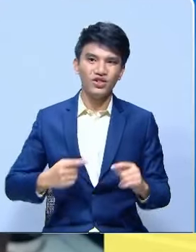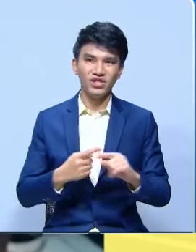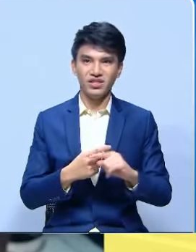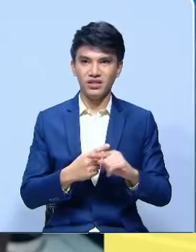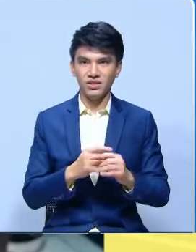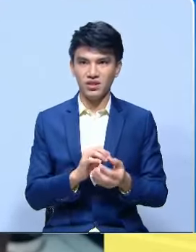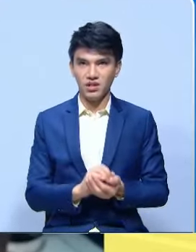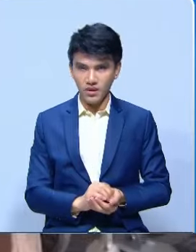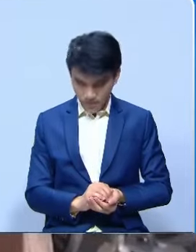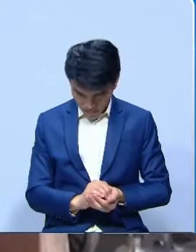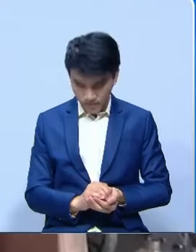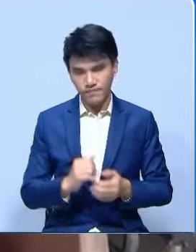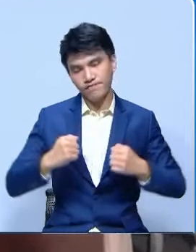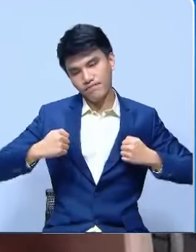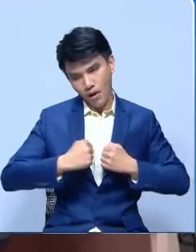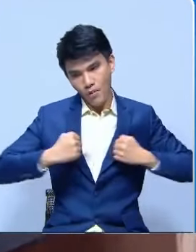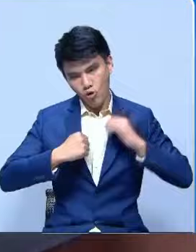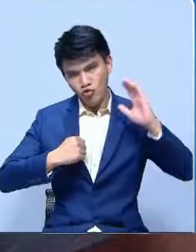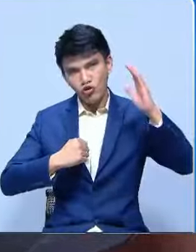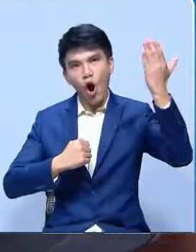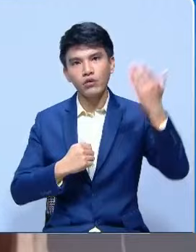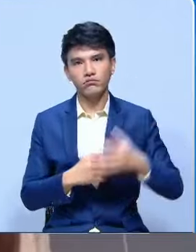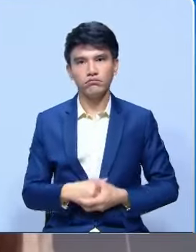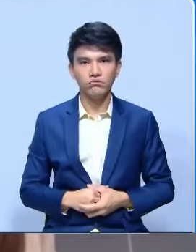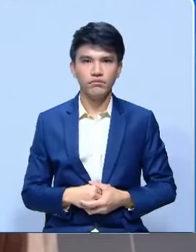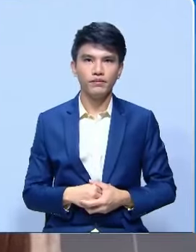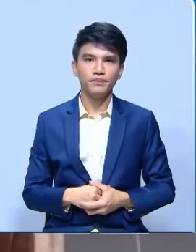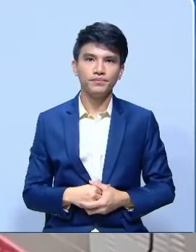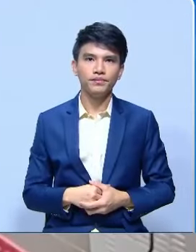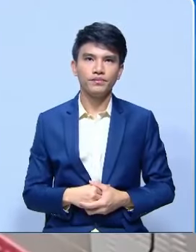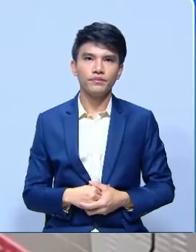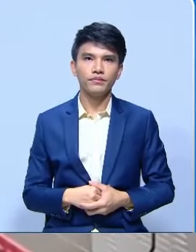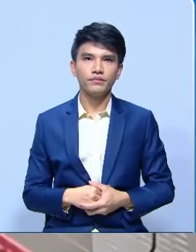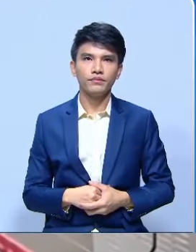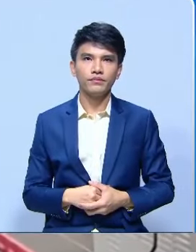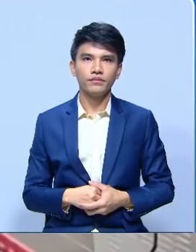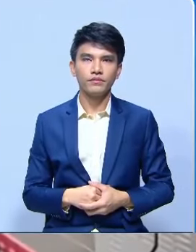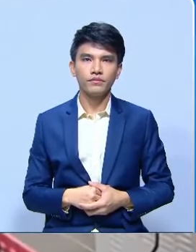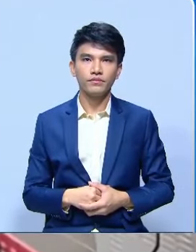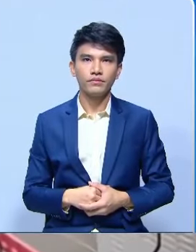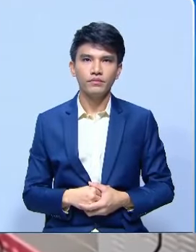คนหาเรื่องแล้วก็เข้ามาทำร้ายก่อนค่ะ คือผม